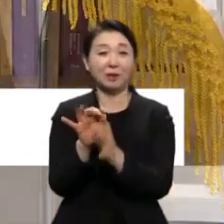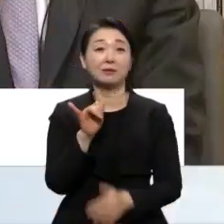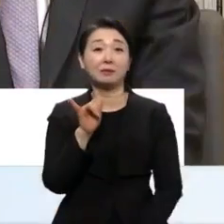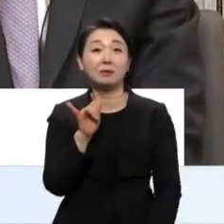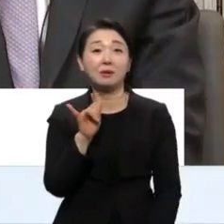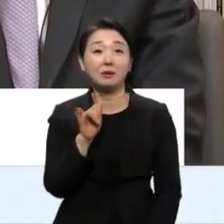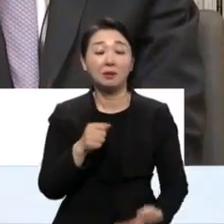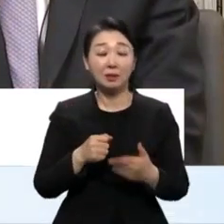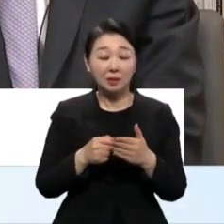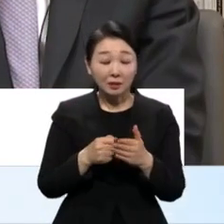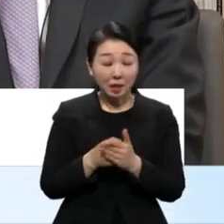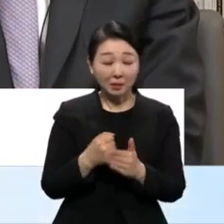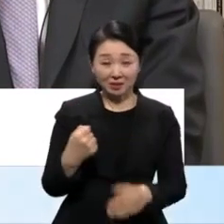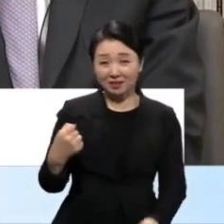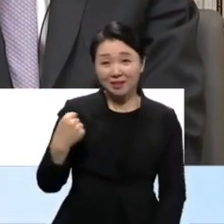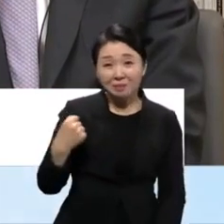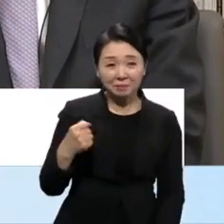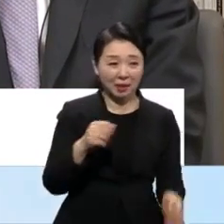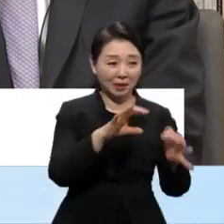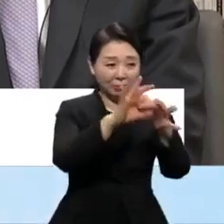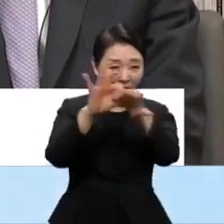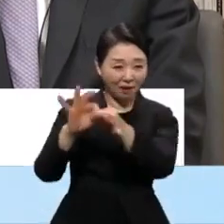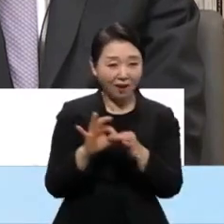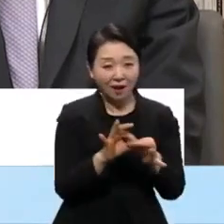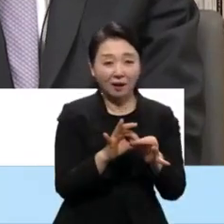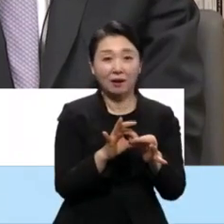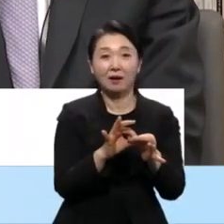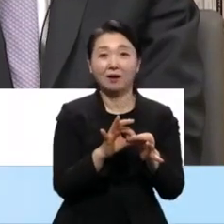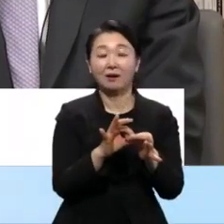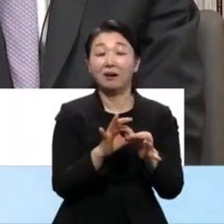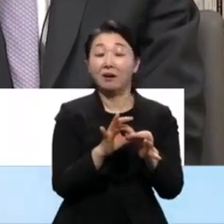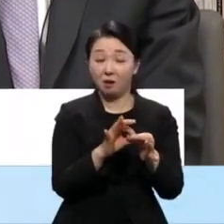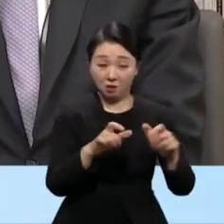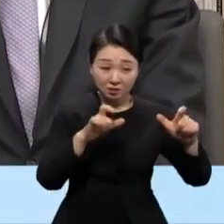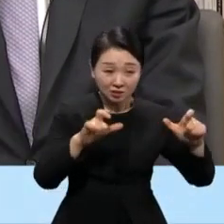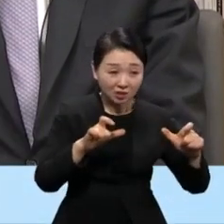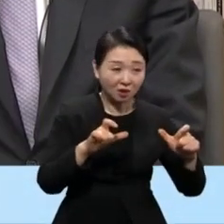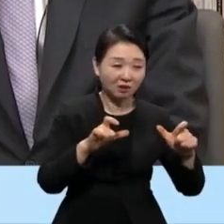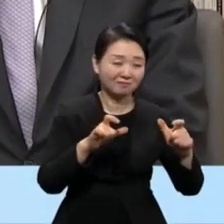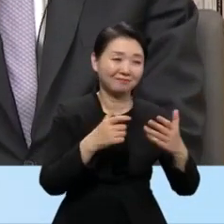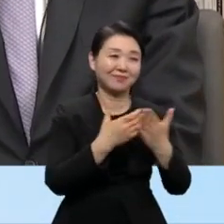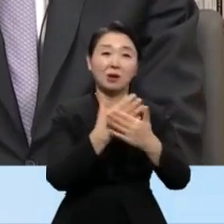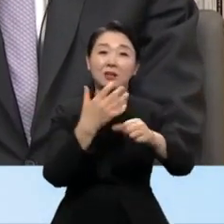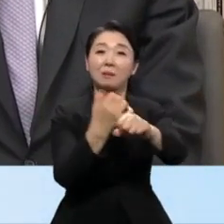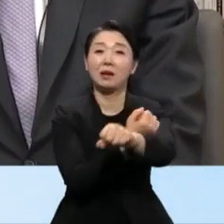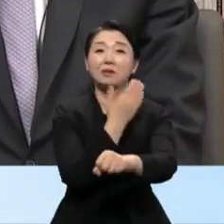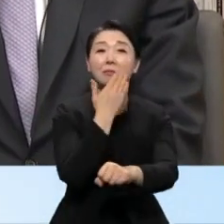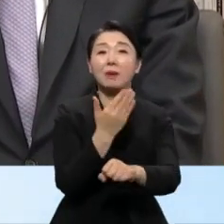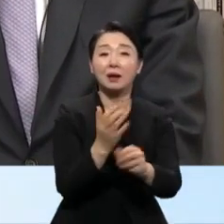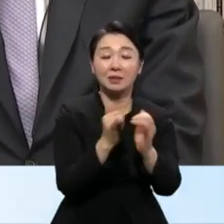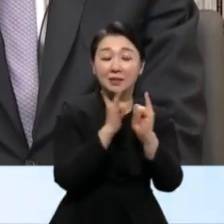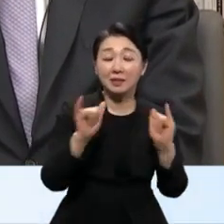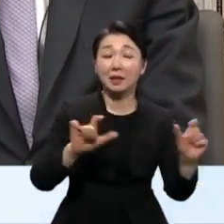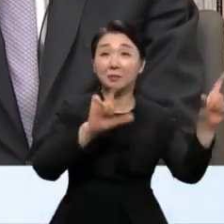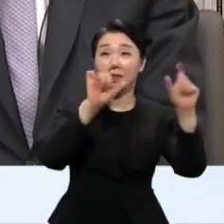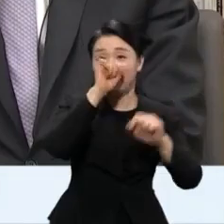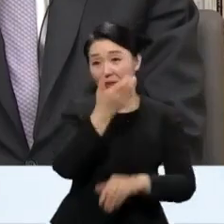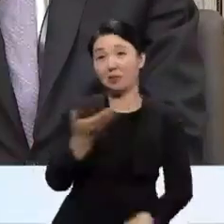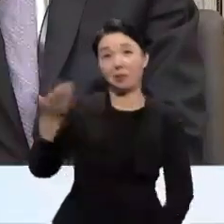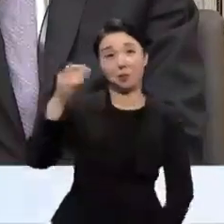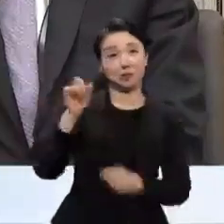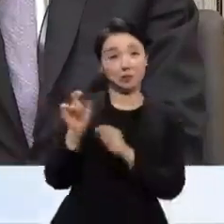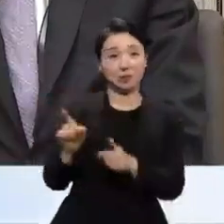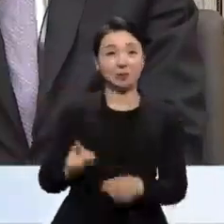때문에 그 시너지를 더욱더 강화하는 것이 그 지역의 경쟁력도 높이고 주민들 삶의 질도 높일 수 있는